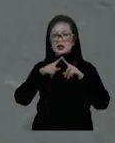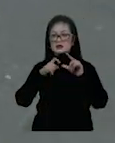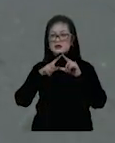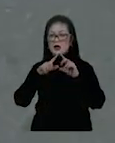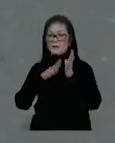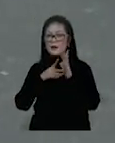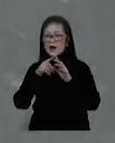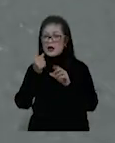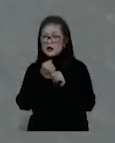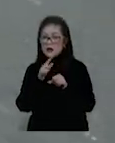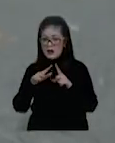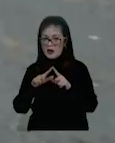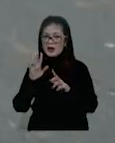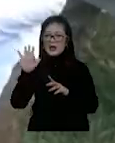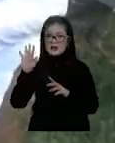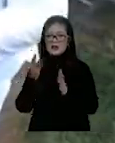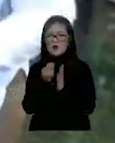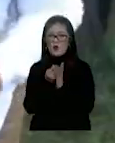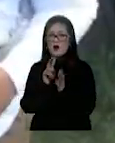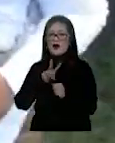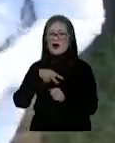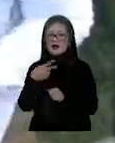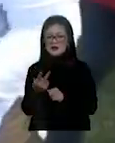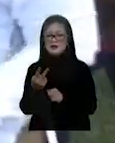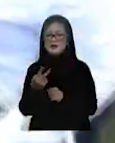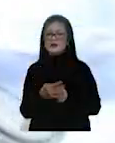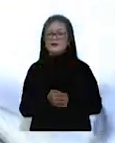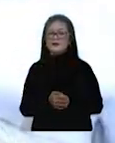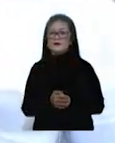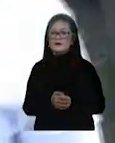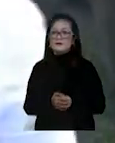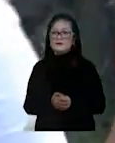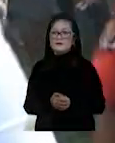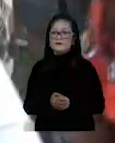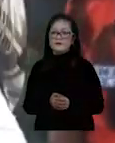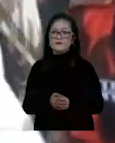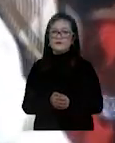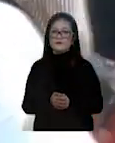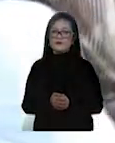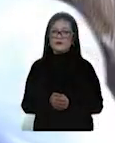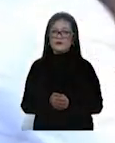kompensasi bagi warga korban banjir. Dari Tangerang, Banten, Aimarani melaporkan.